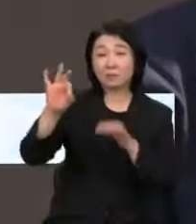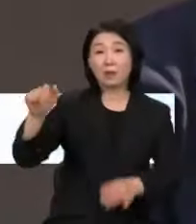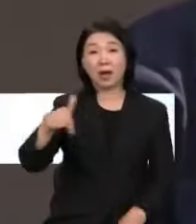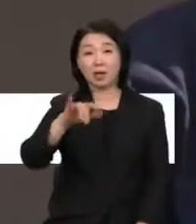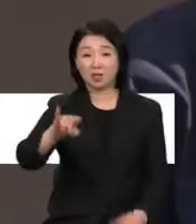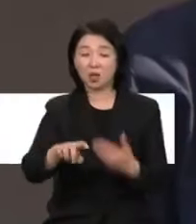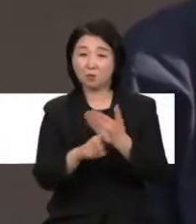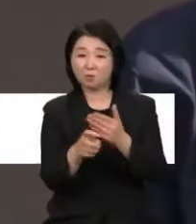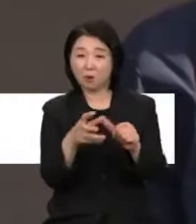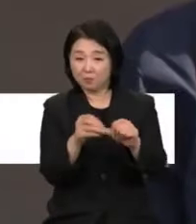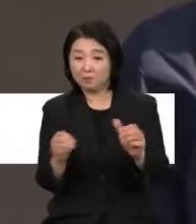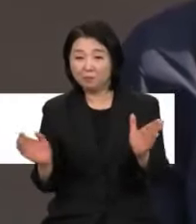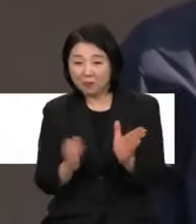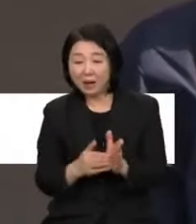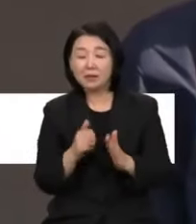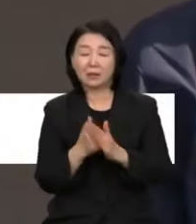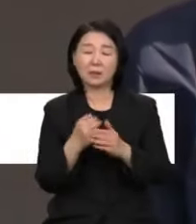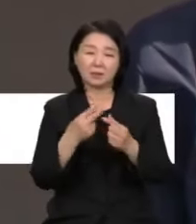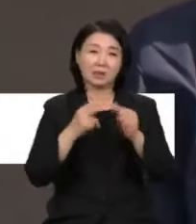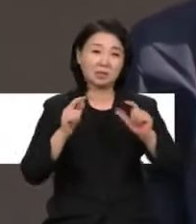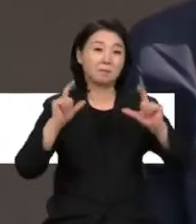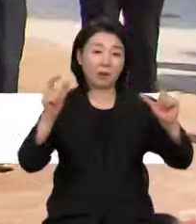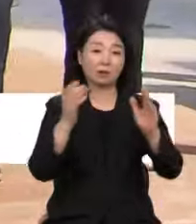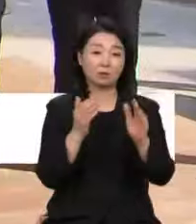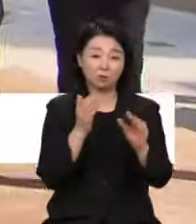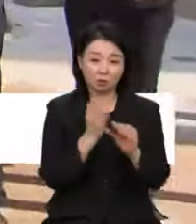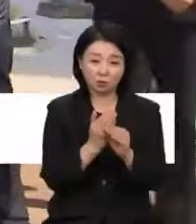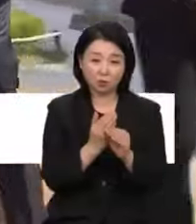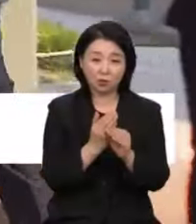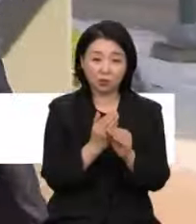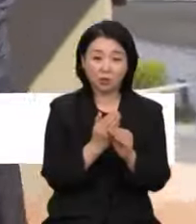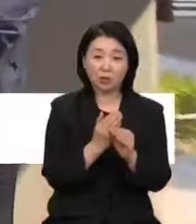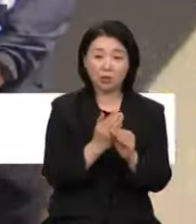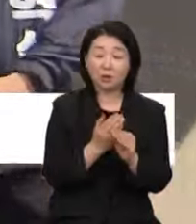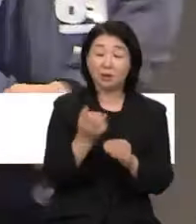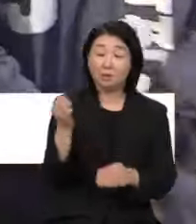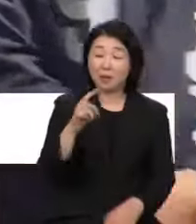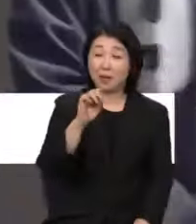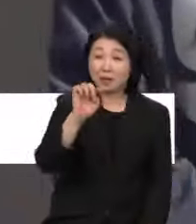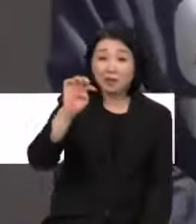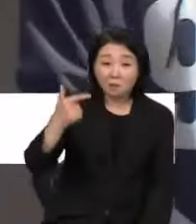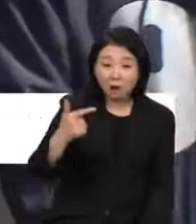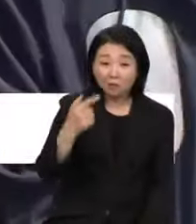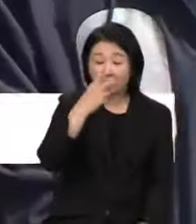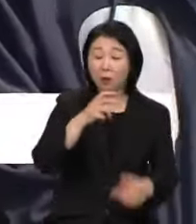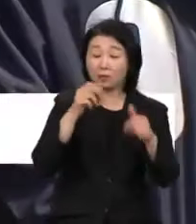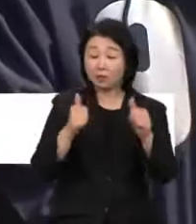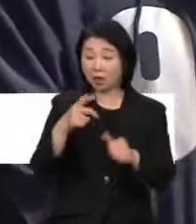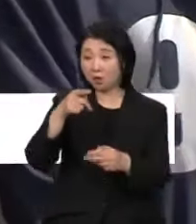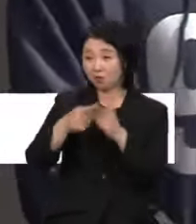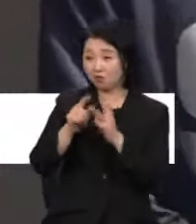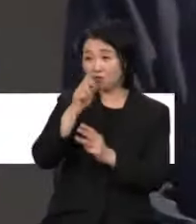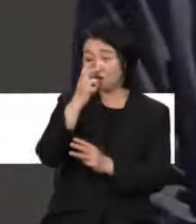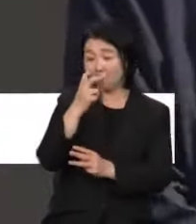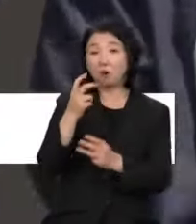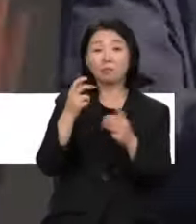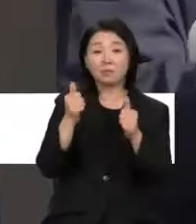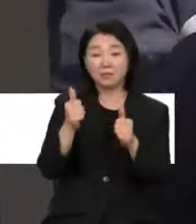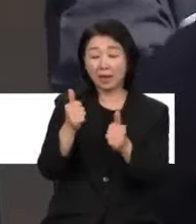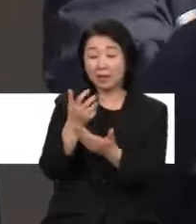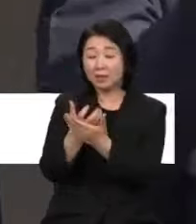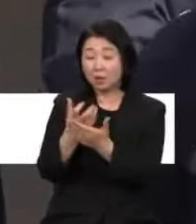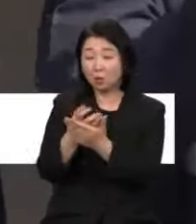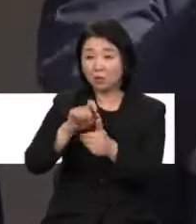2심 재판을 받고 있습니다. 비례 1번 박은정 당선자는 검사 시절 윤석열 검찰총장의 감찰 자료를